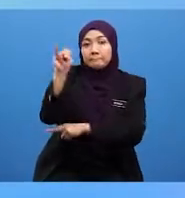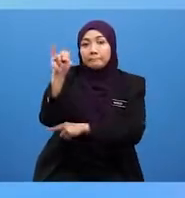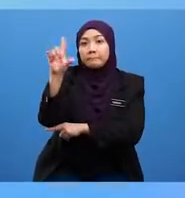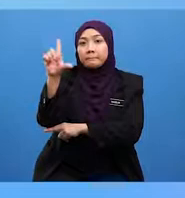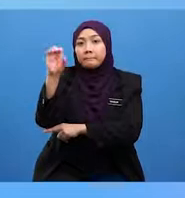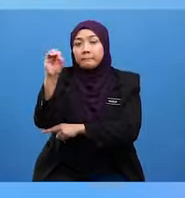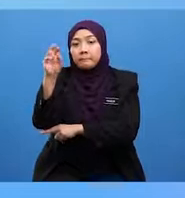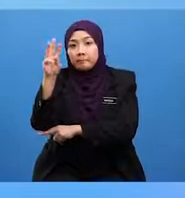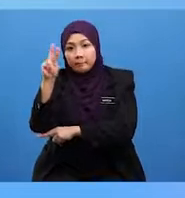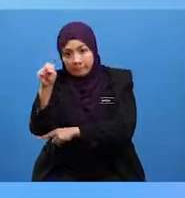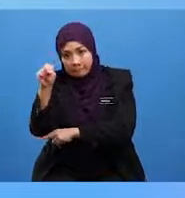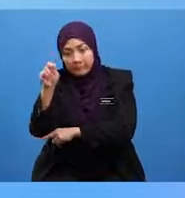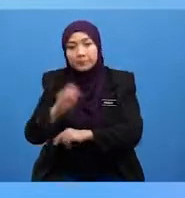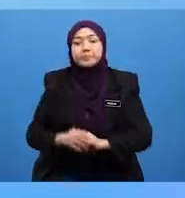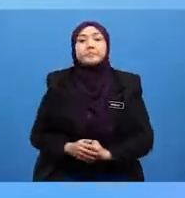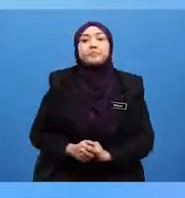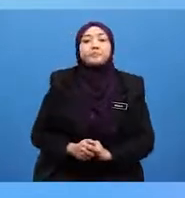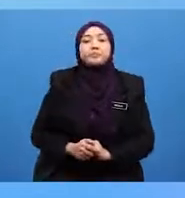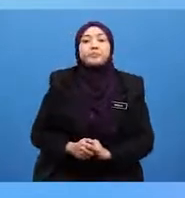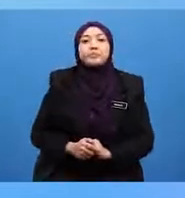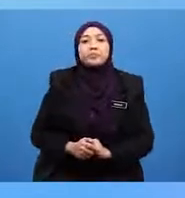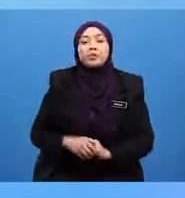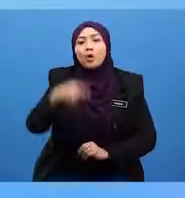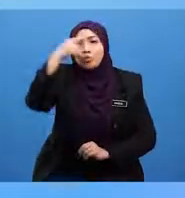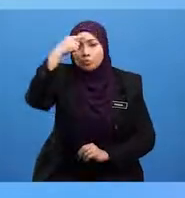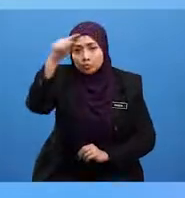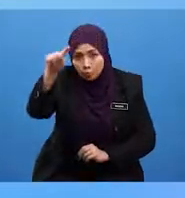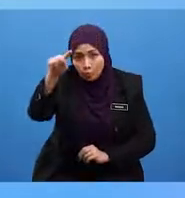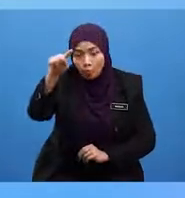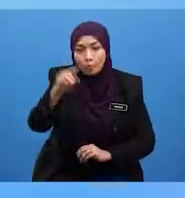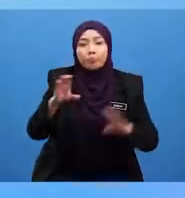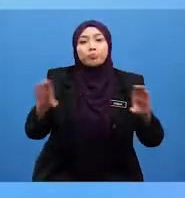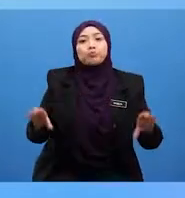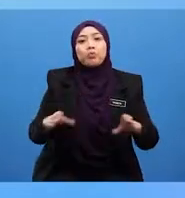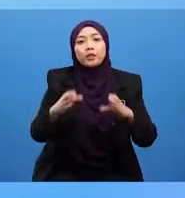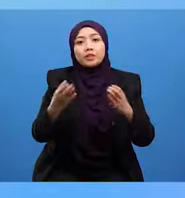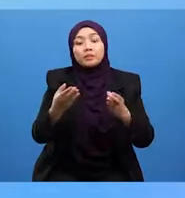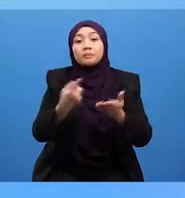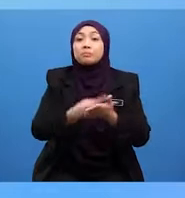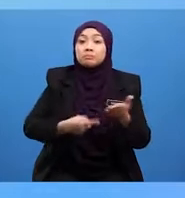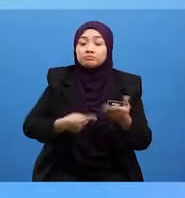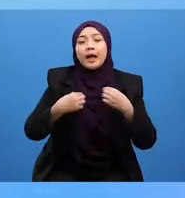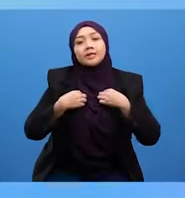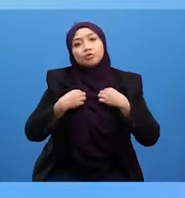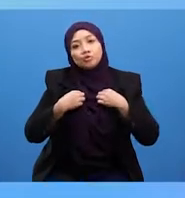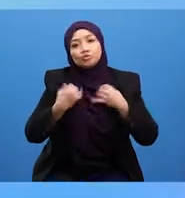sebagai poliamida. Kegunaan contoh plastik nilon adalah baju,